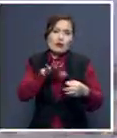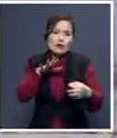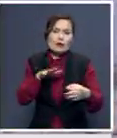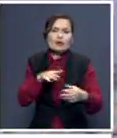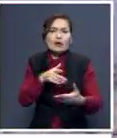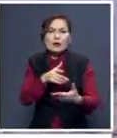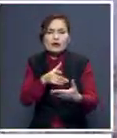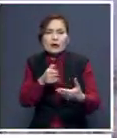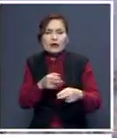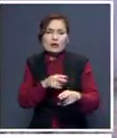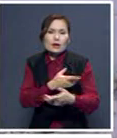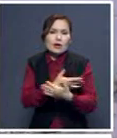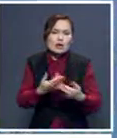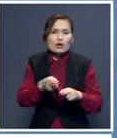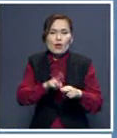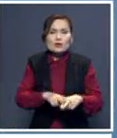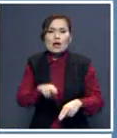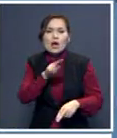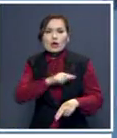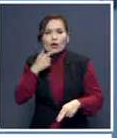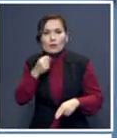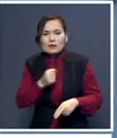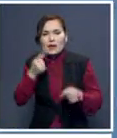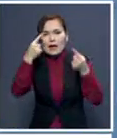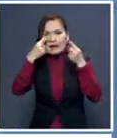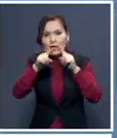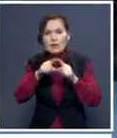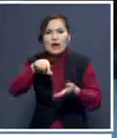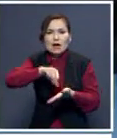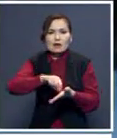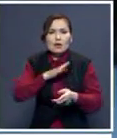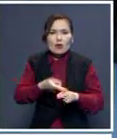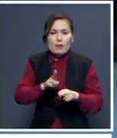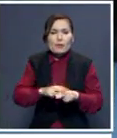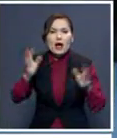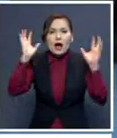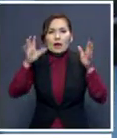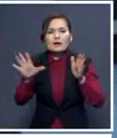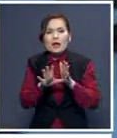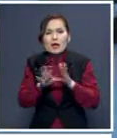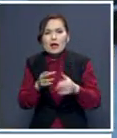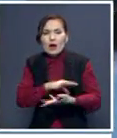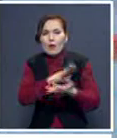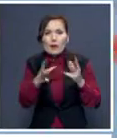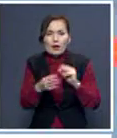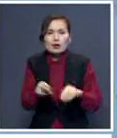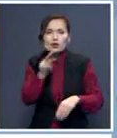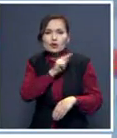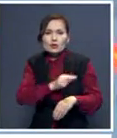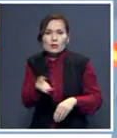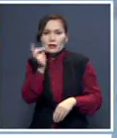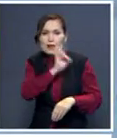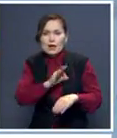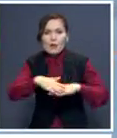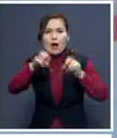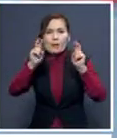Оған 400-ден астам әскери техника тартылған. Бұл әскери жиынның басты ерекшелігі радиоэлектронды күрес құралдары іс жүзінде қолданылып,